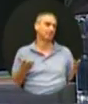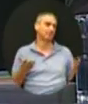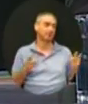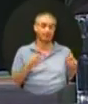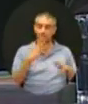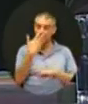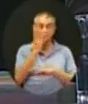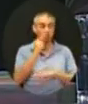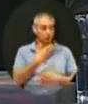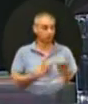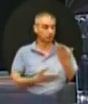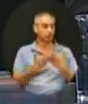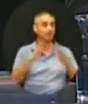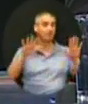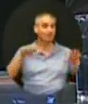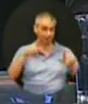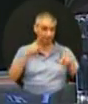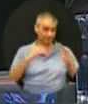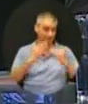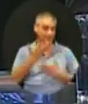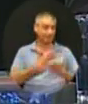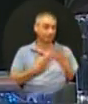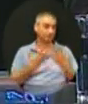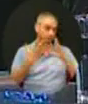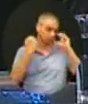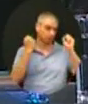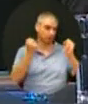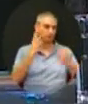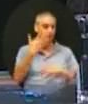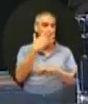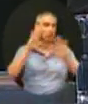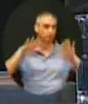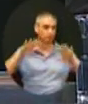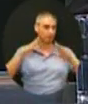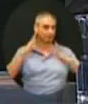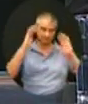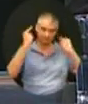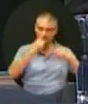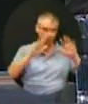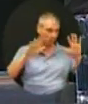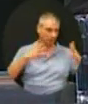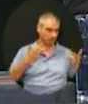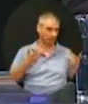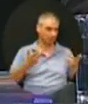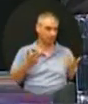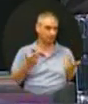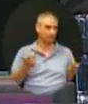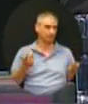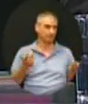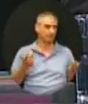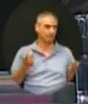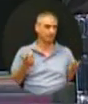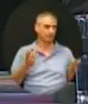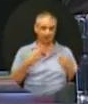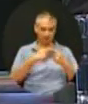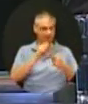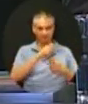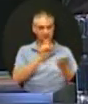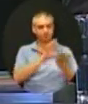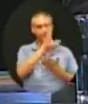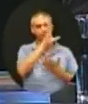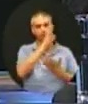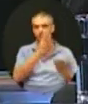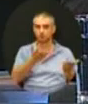מדינות שיש לנו איתם איסלאמיסטית יחסים דיפלומת מודיעות איסלאמיות מצרים לא מדינה איסלאמיסטית אבל עדיין החבר פרלמנט שם עף